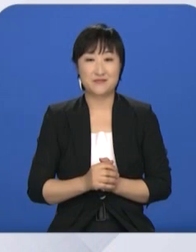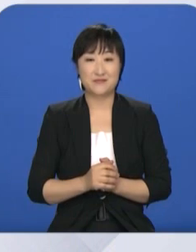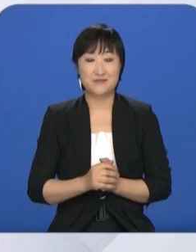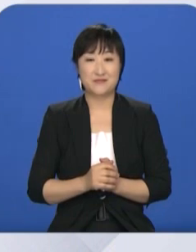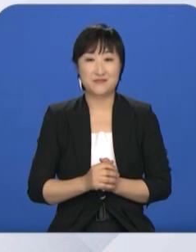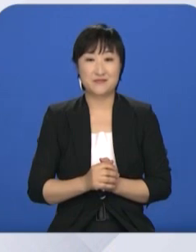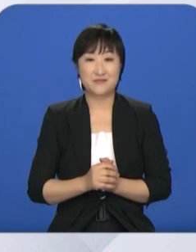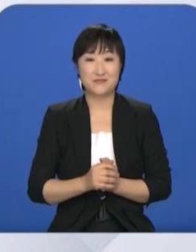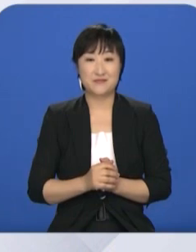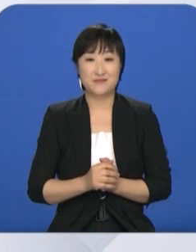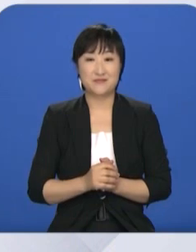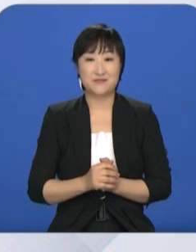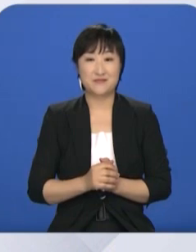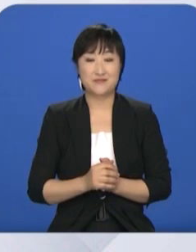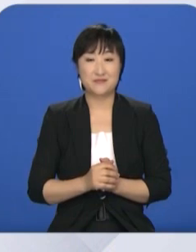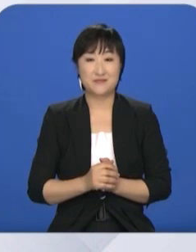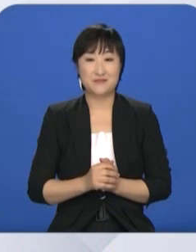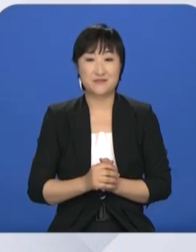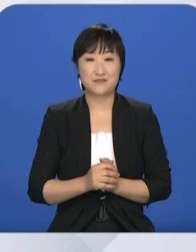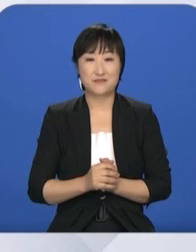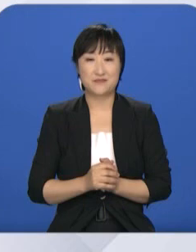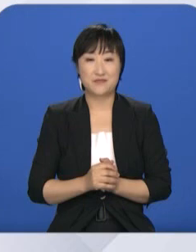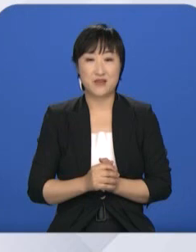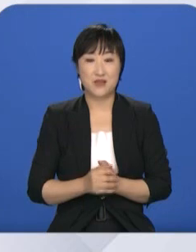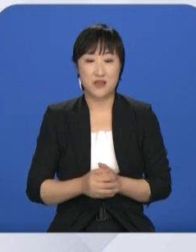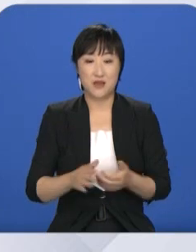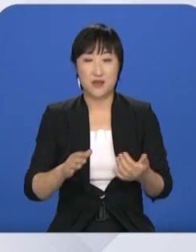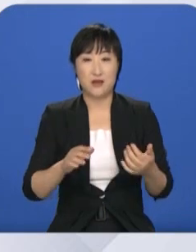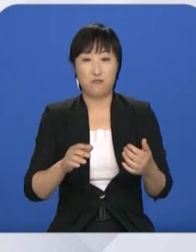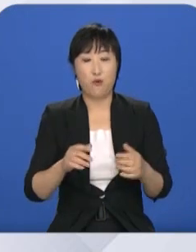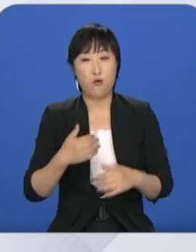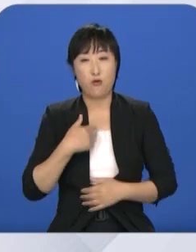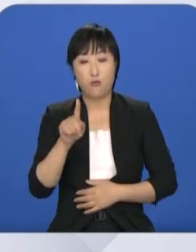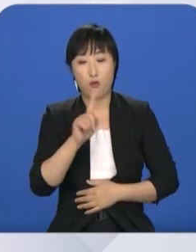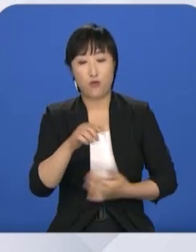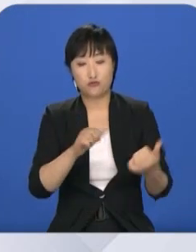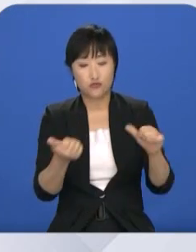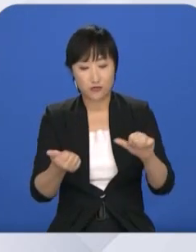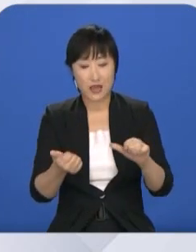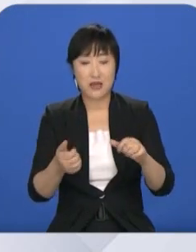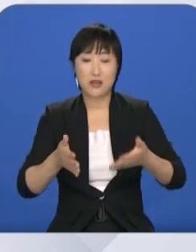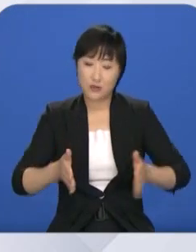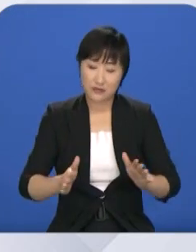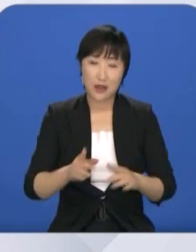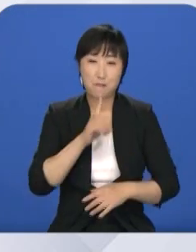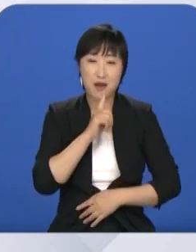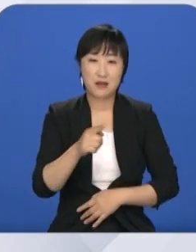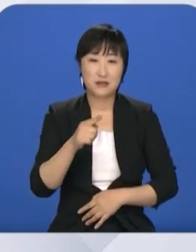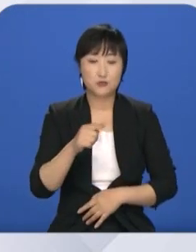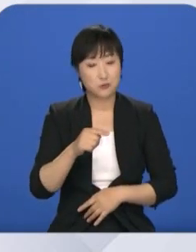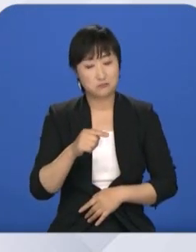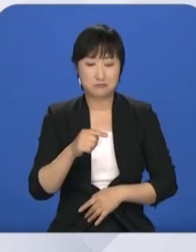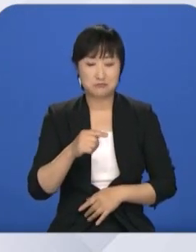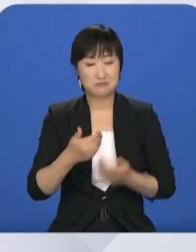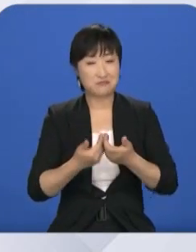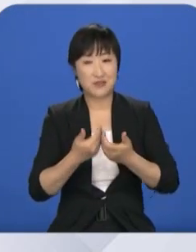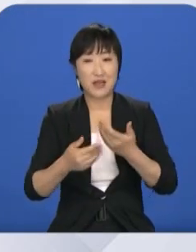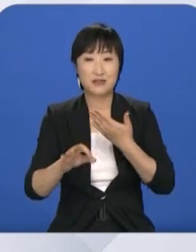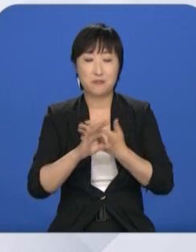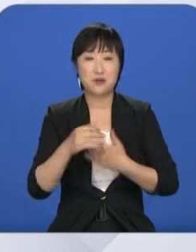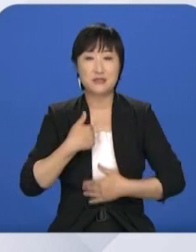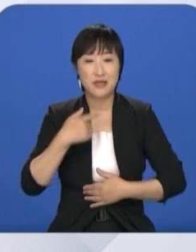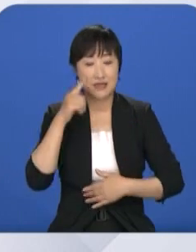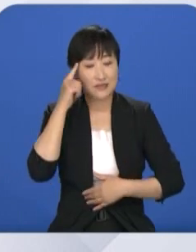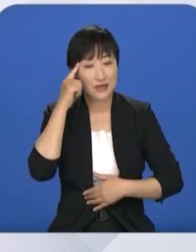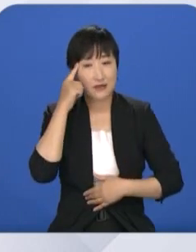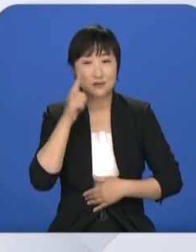예. 그 부분이 거슬렸다면 대단히 죄송스럽습니다만은 이제 저는 그렇습니다.